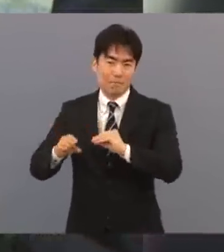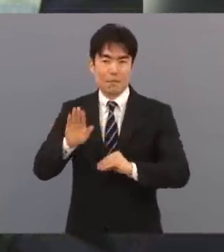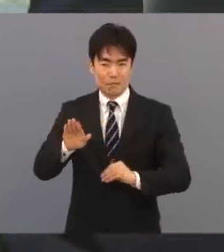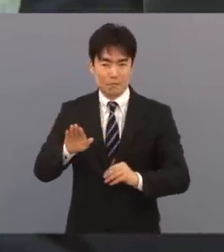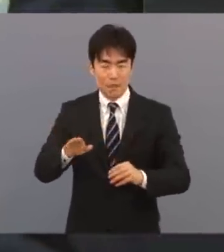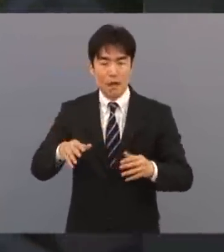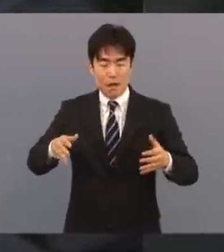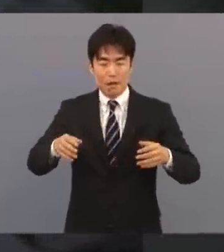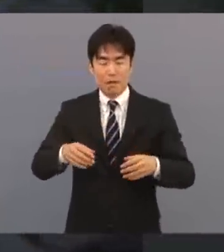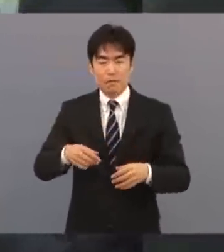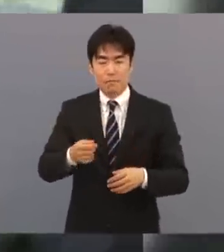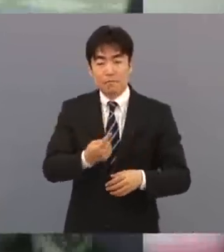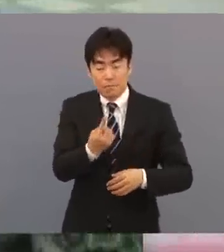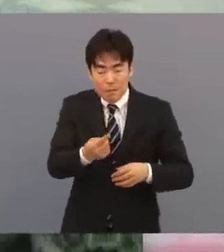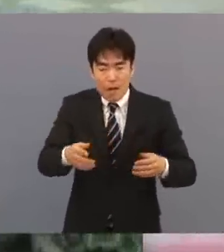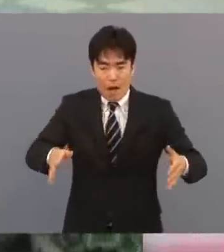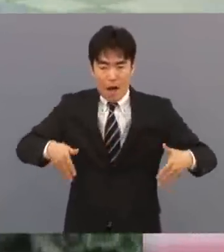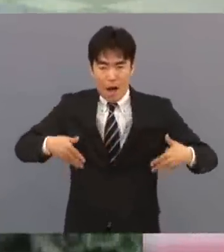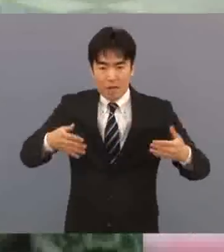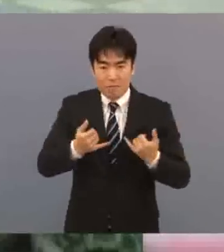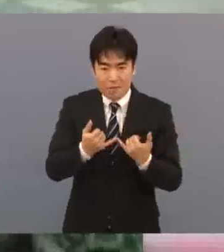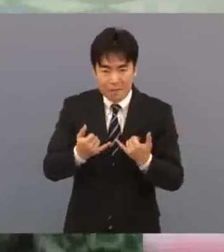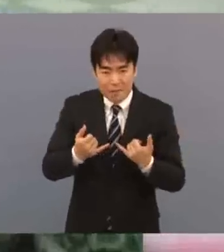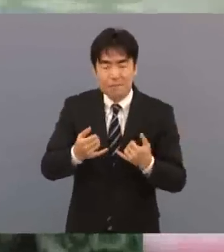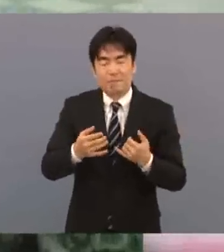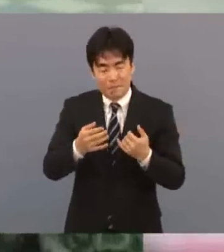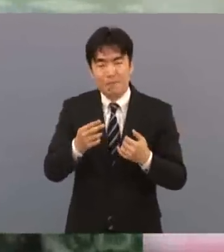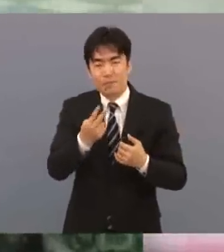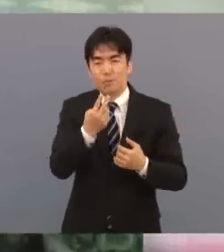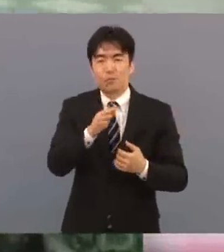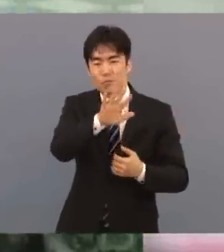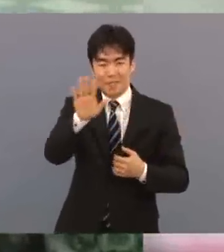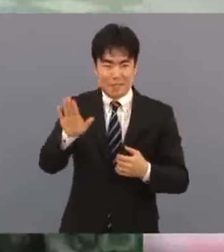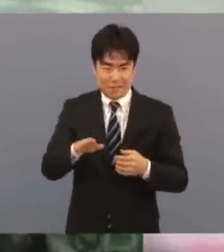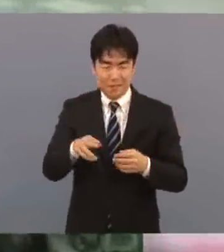便りを運ぶこのイベントにぜひお越しください。